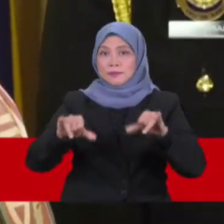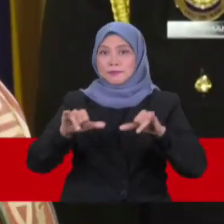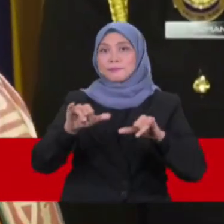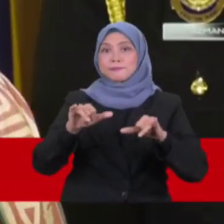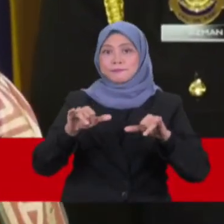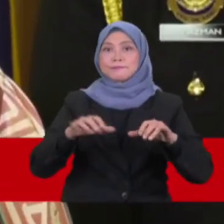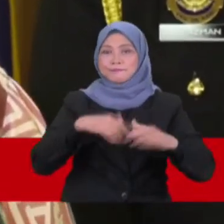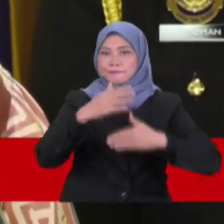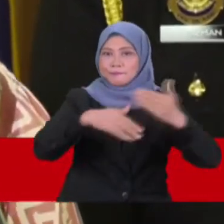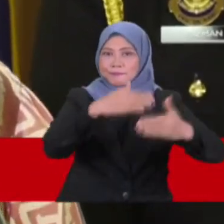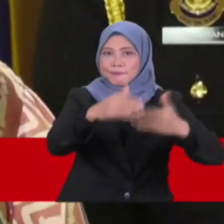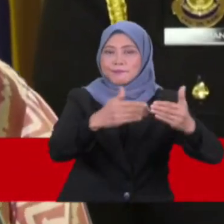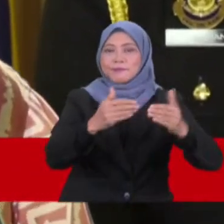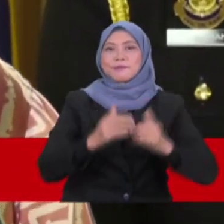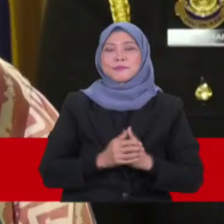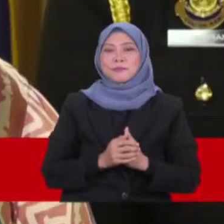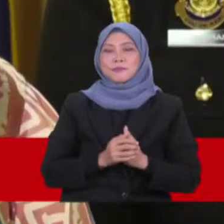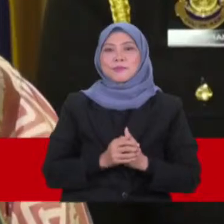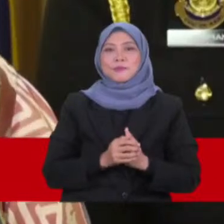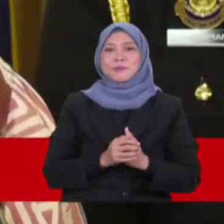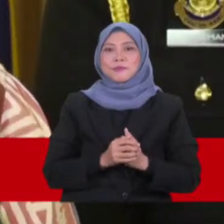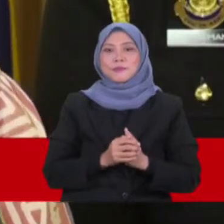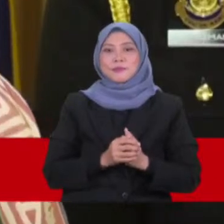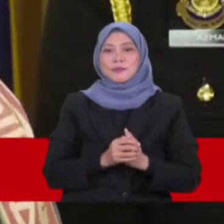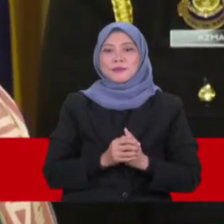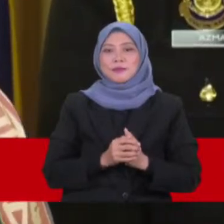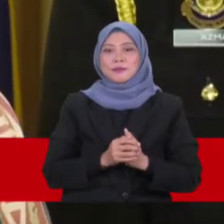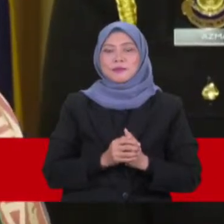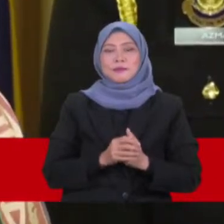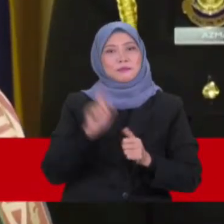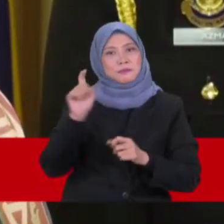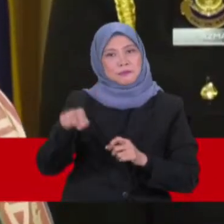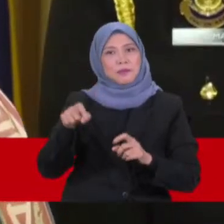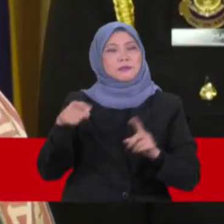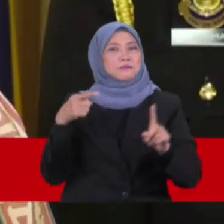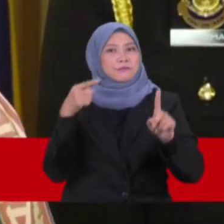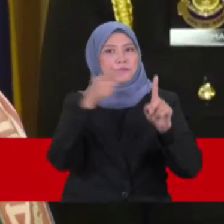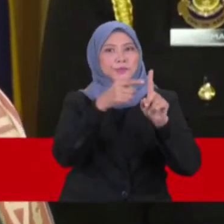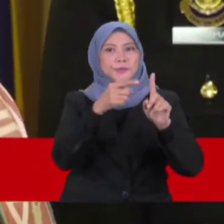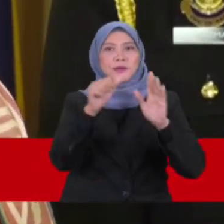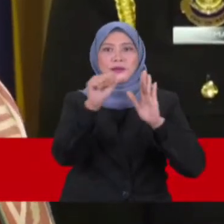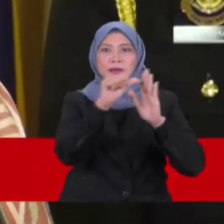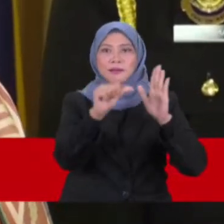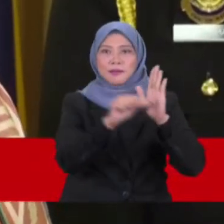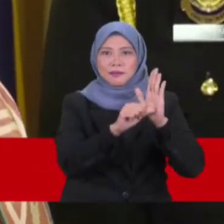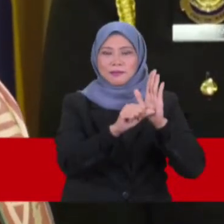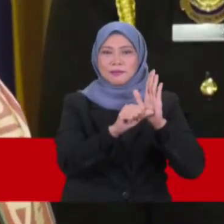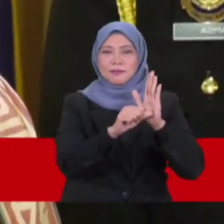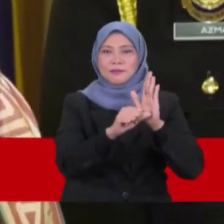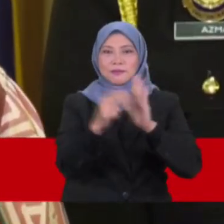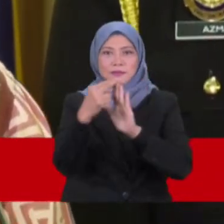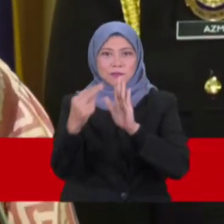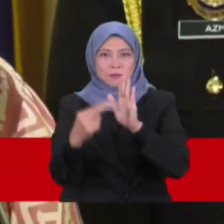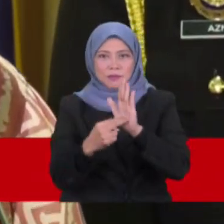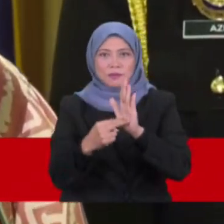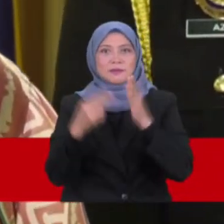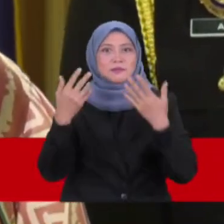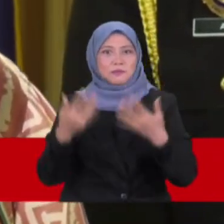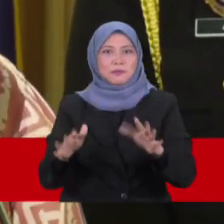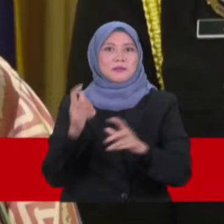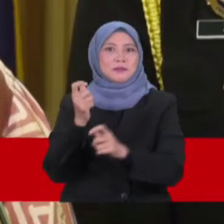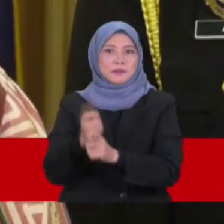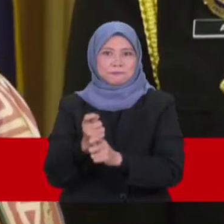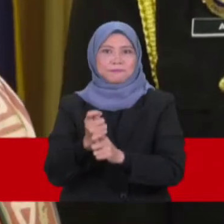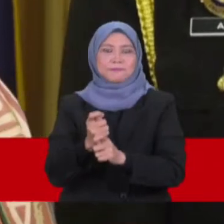dijalankan bagi memastikan kepatuhan terhadap akta dan peraturan yang telah ditetapkan.